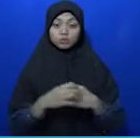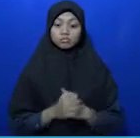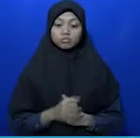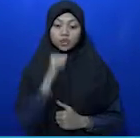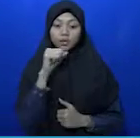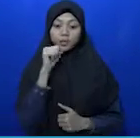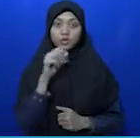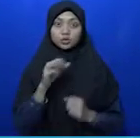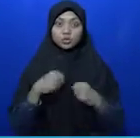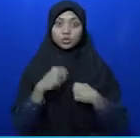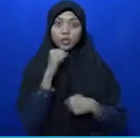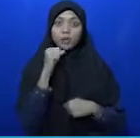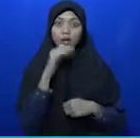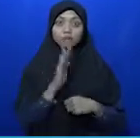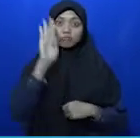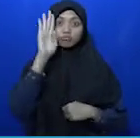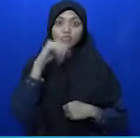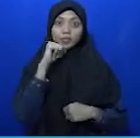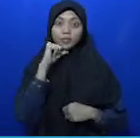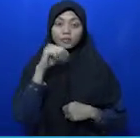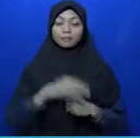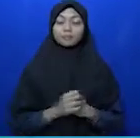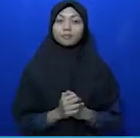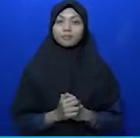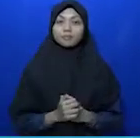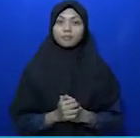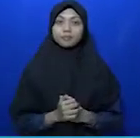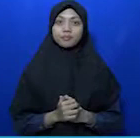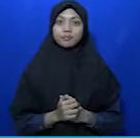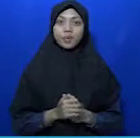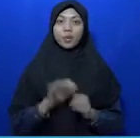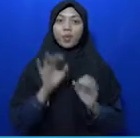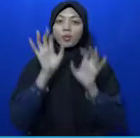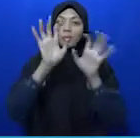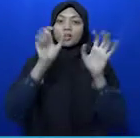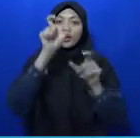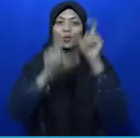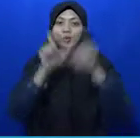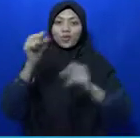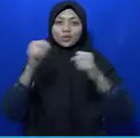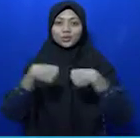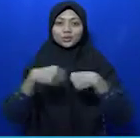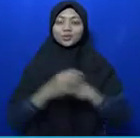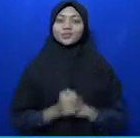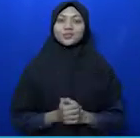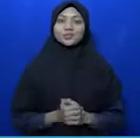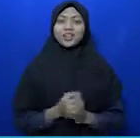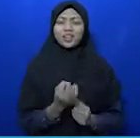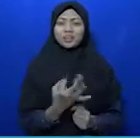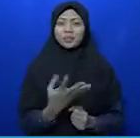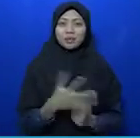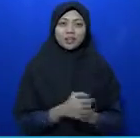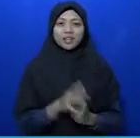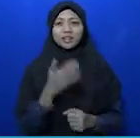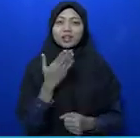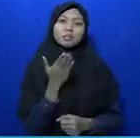Ya. Oke. Okay. Masih separuh. Ya? Banyak setuju ya Pak. Tapi meskipun itu tadi, ya. Cuma ada beberapa saya kira